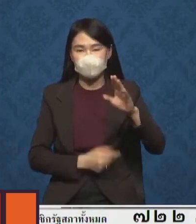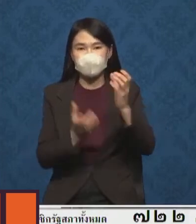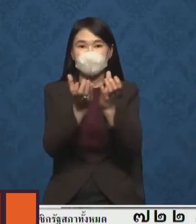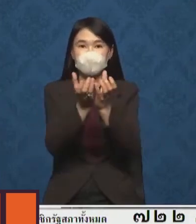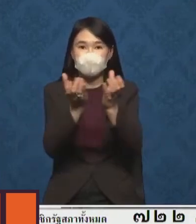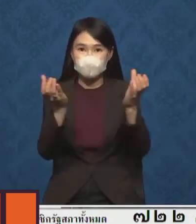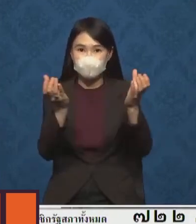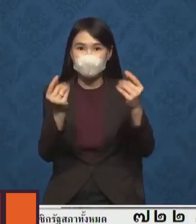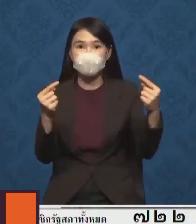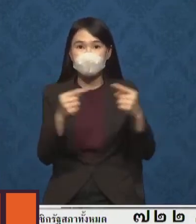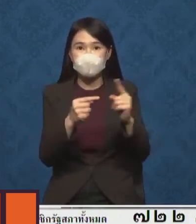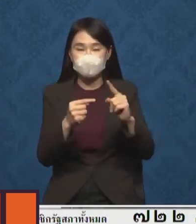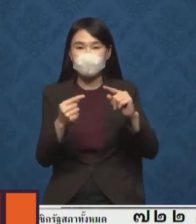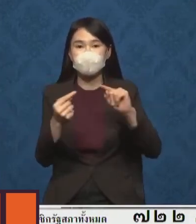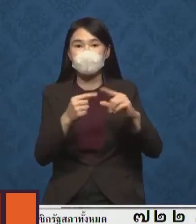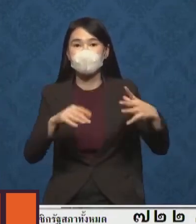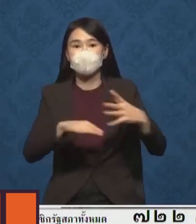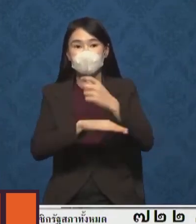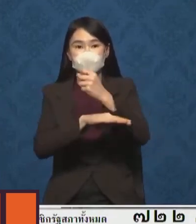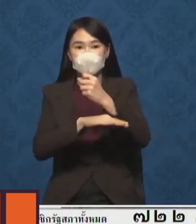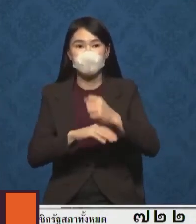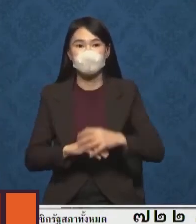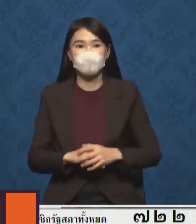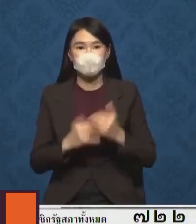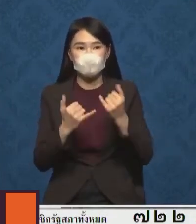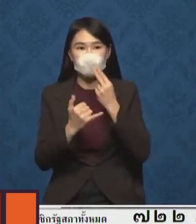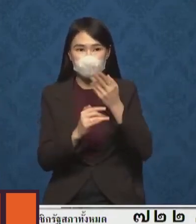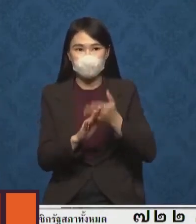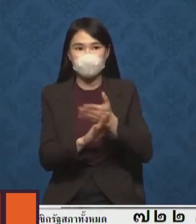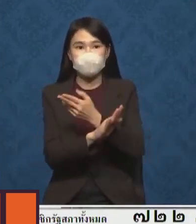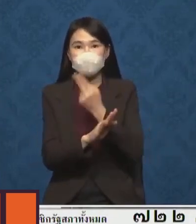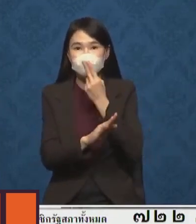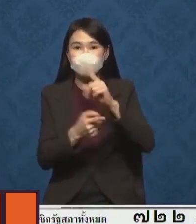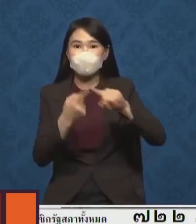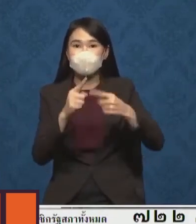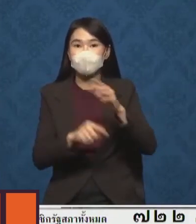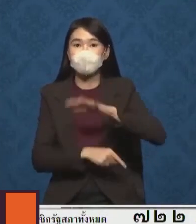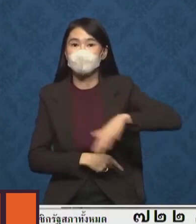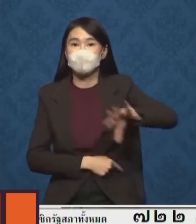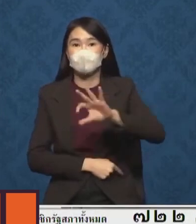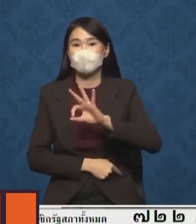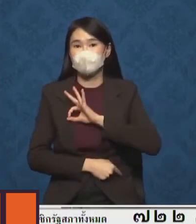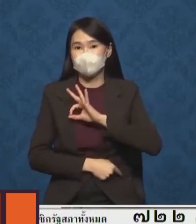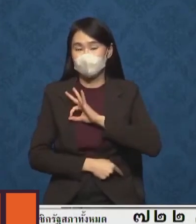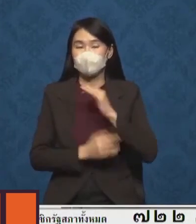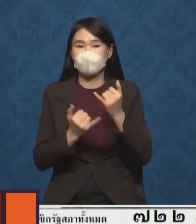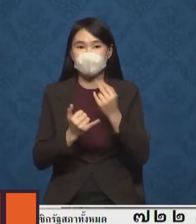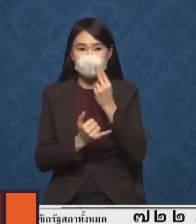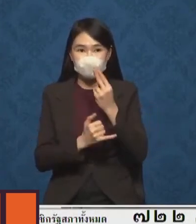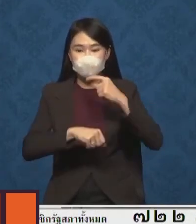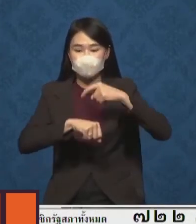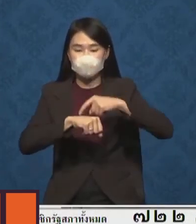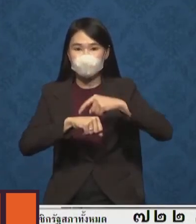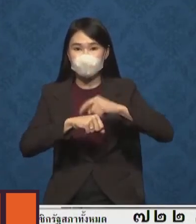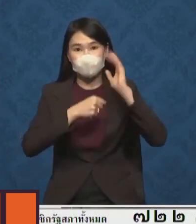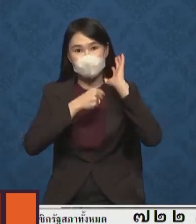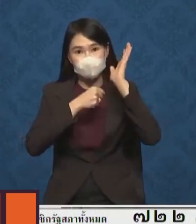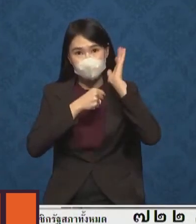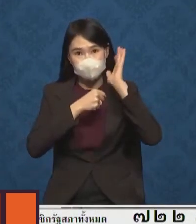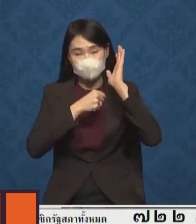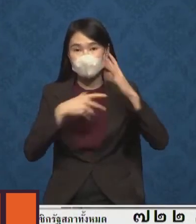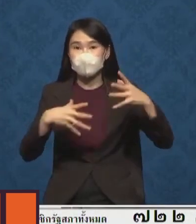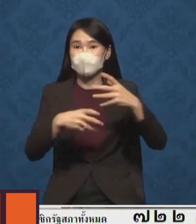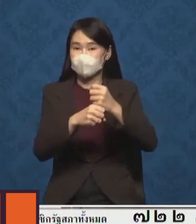นูนวได้พักการเมื่อง เพื่ความเตรยมความพ้มของเพื่อนสมาชิกครับผมจะใช้กรอบเวลาณใการอภิปราย